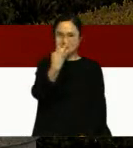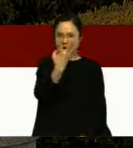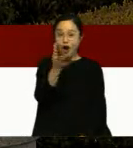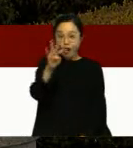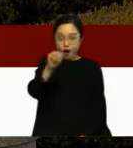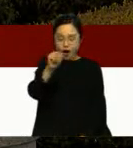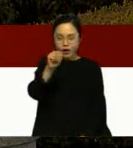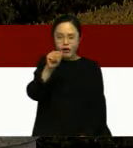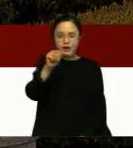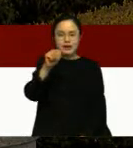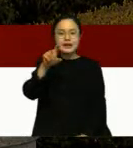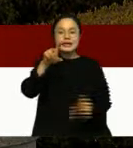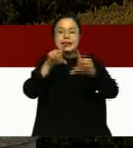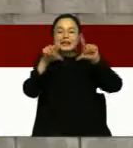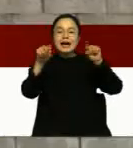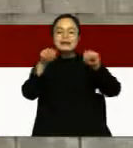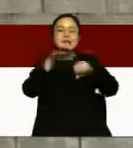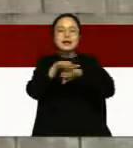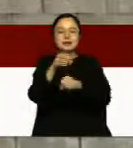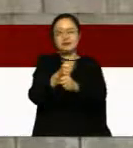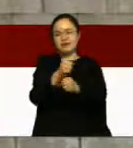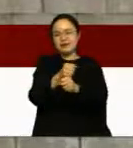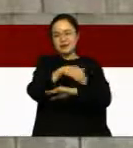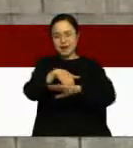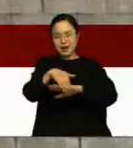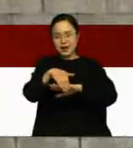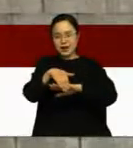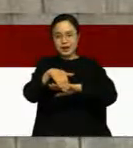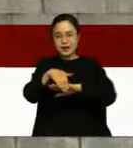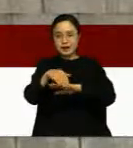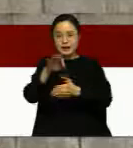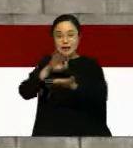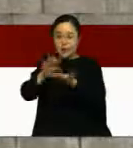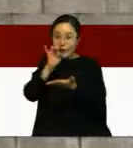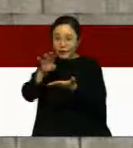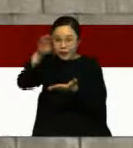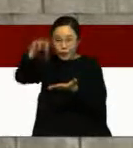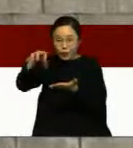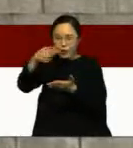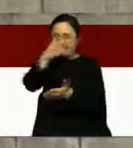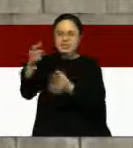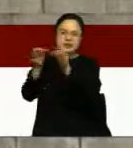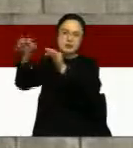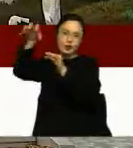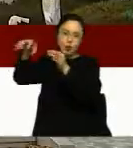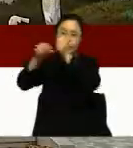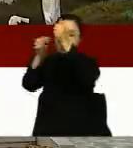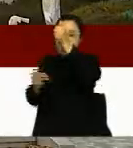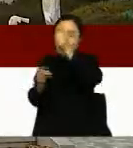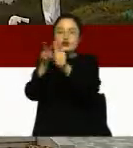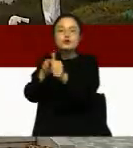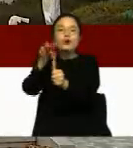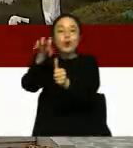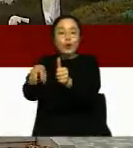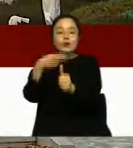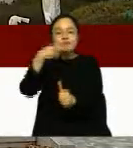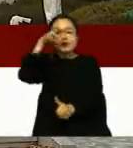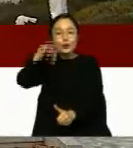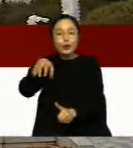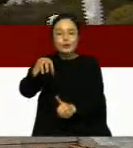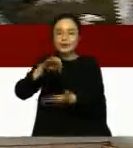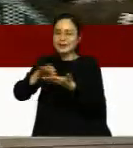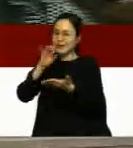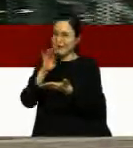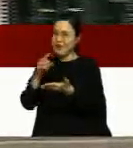예정입니다 대형마트와 기업형 슈퍼마켓 유흥업소 등을 제외하고 카드 단말기가 있는 곳에선 사용할 수